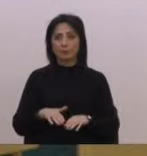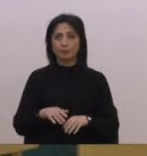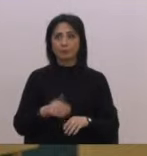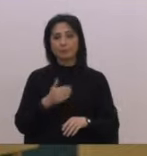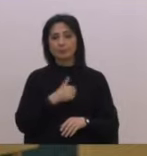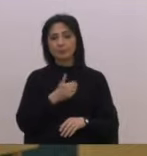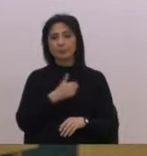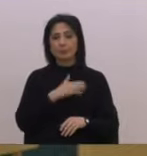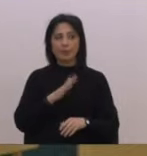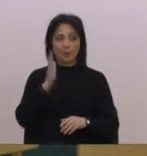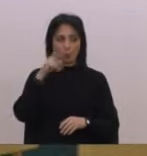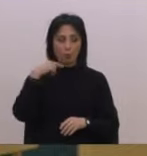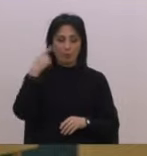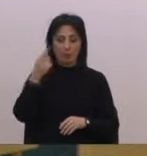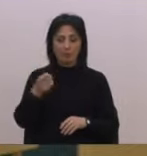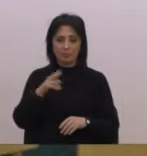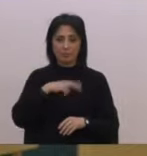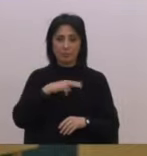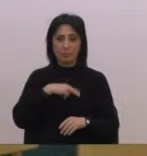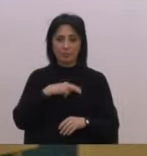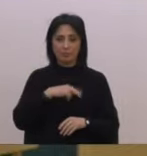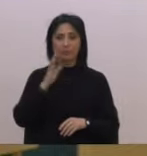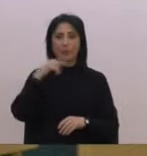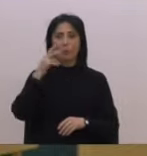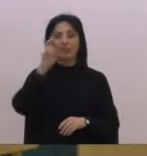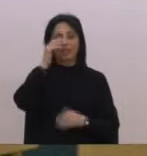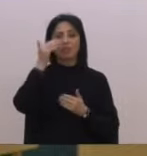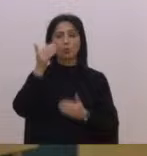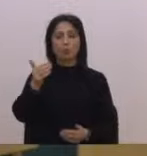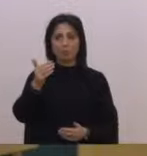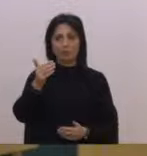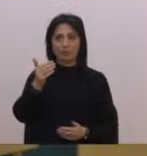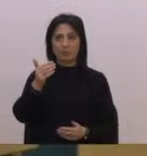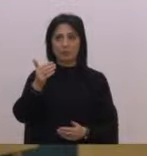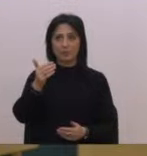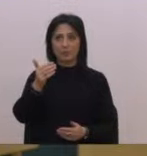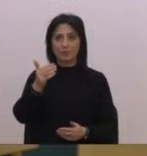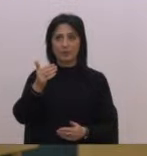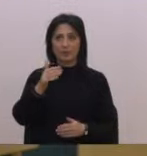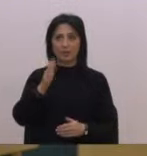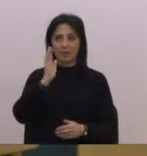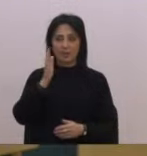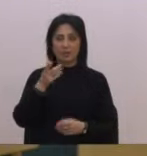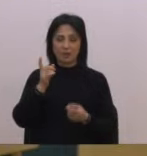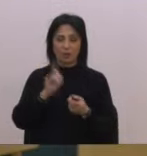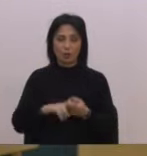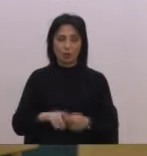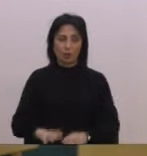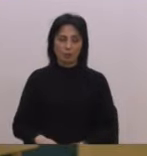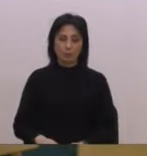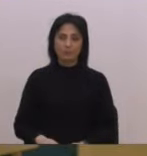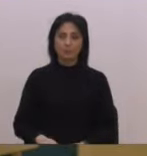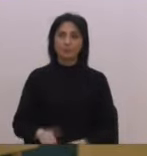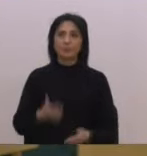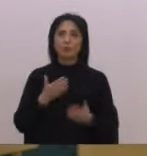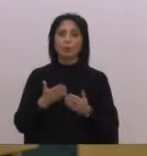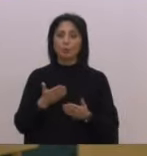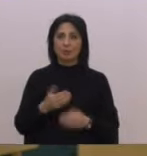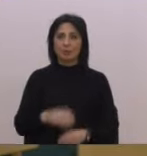თუ არ გვინდა, მომავალი პარლამენტის და მომავალი ხელისუფლების ბაზე იქნება დამოკიდებული.